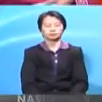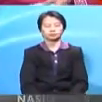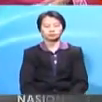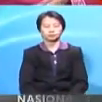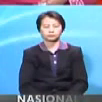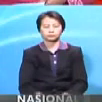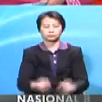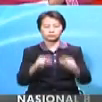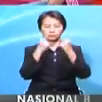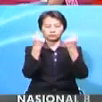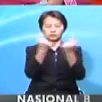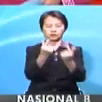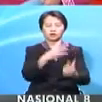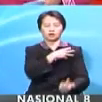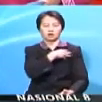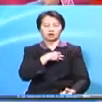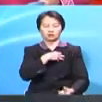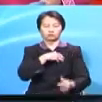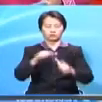guys